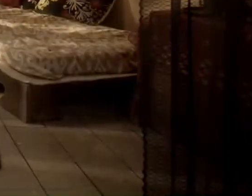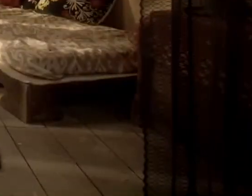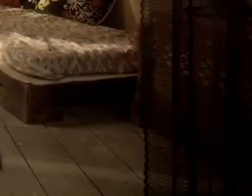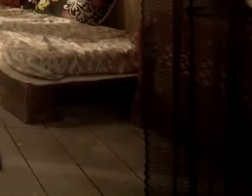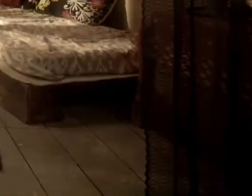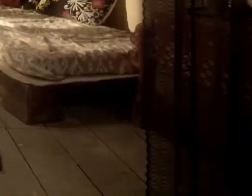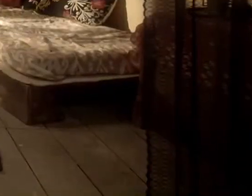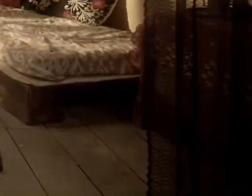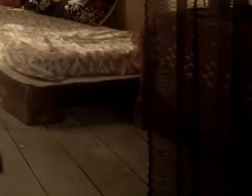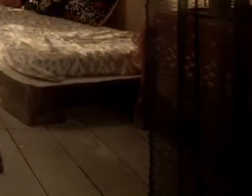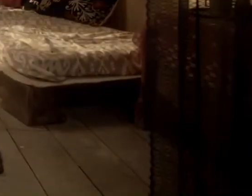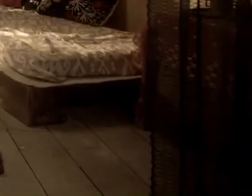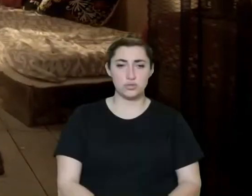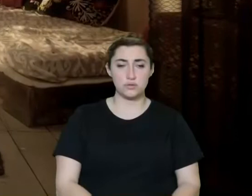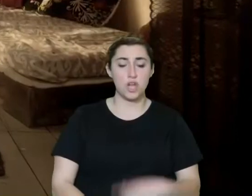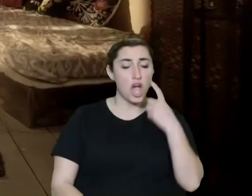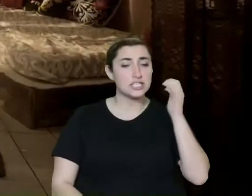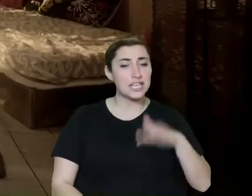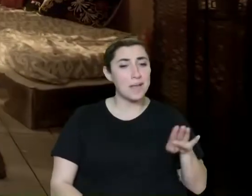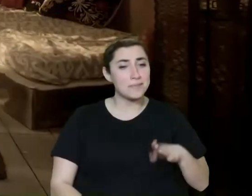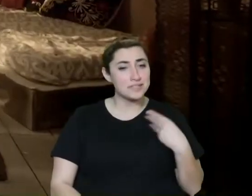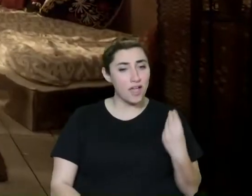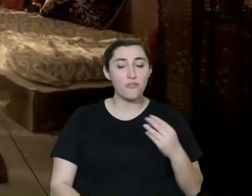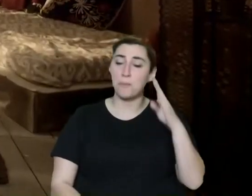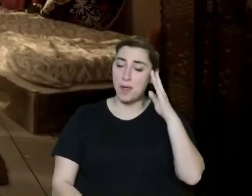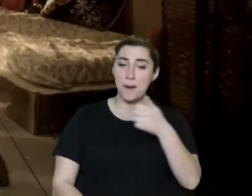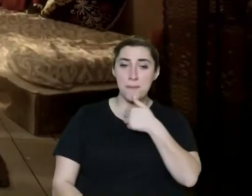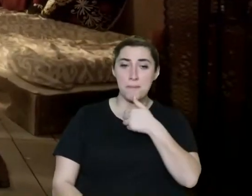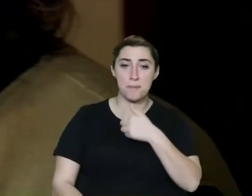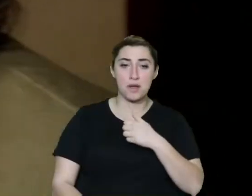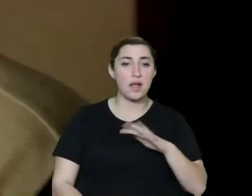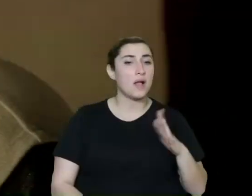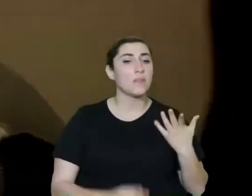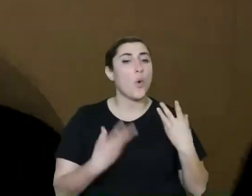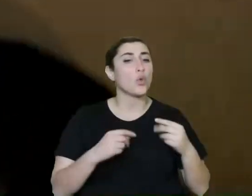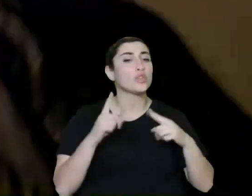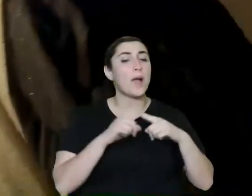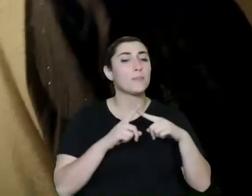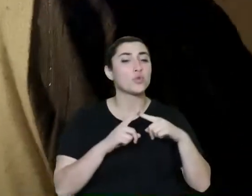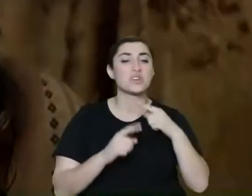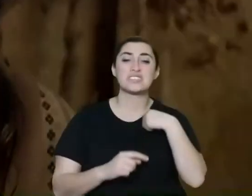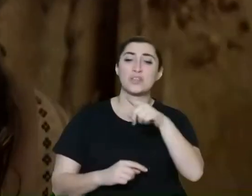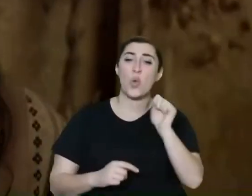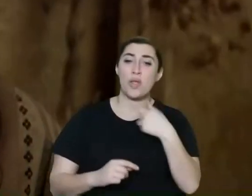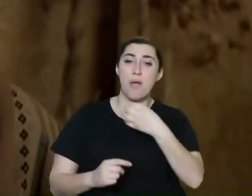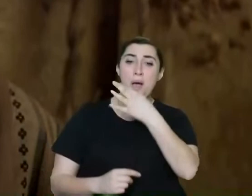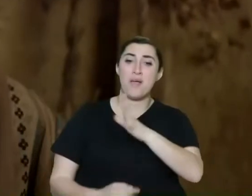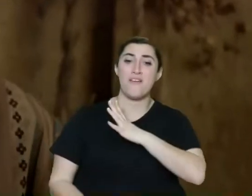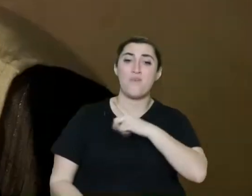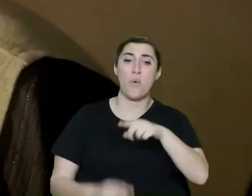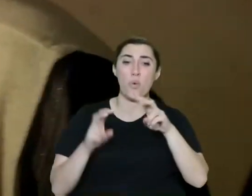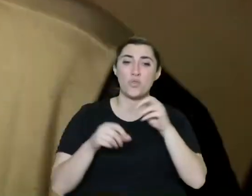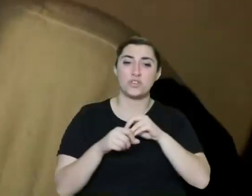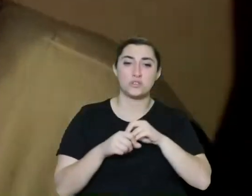yanına yürürken kapı açıldı. Hoş gelmişsin yavrum. Hoş bulduk baba. Ne yapar Tapduk Emin? Sana mühim haberler getirdim onunla